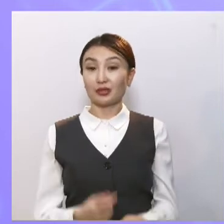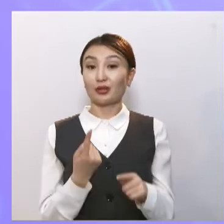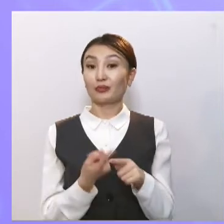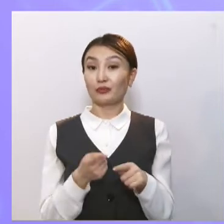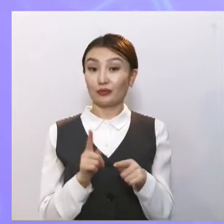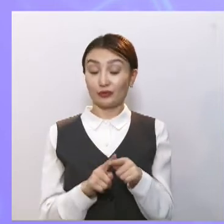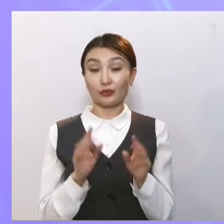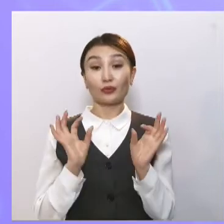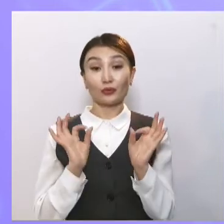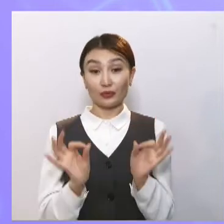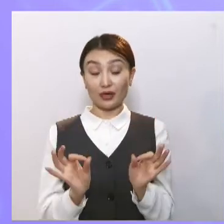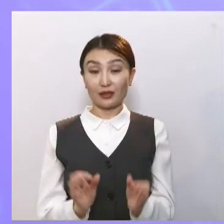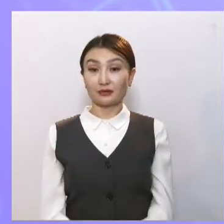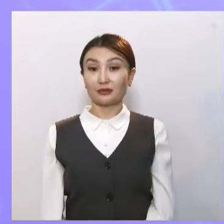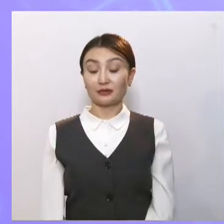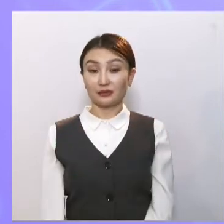Бул туура.